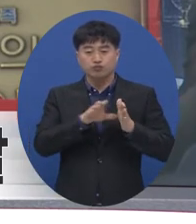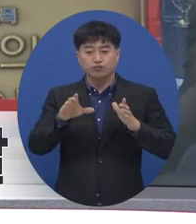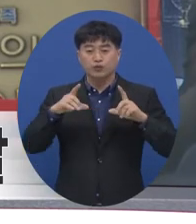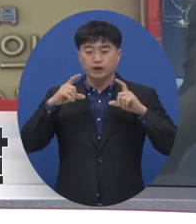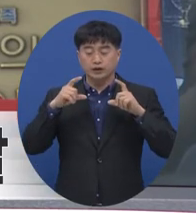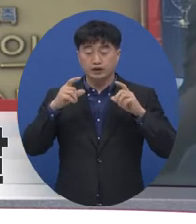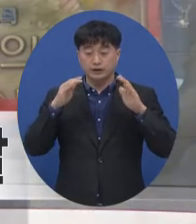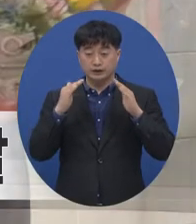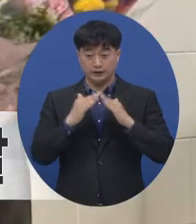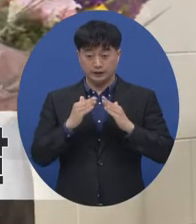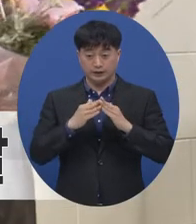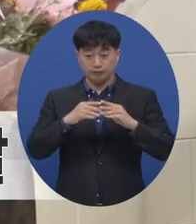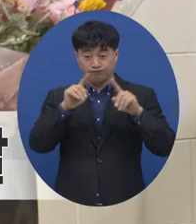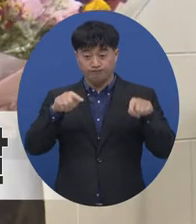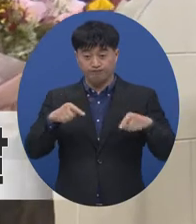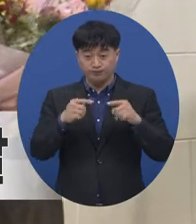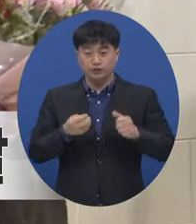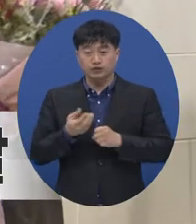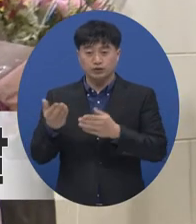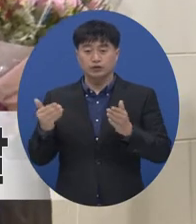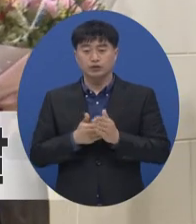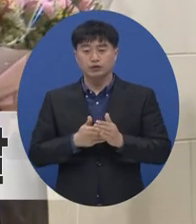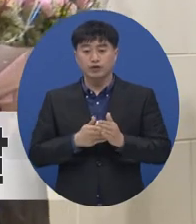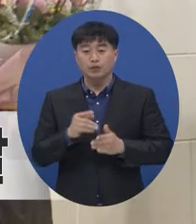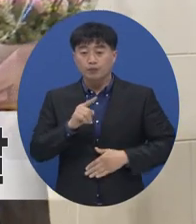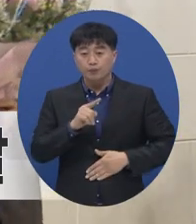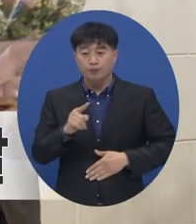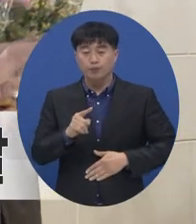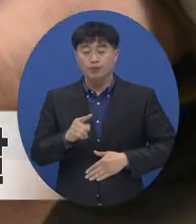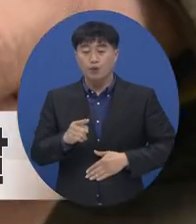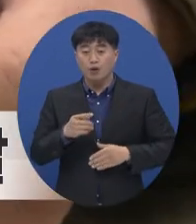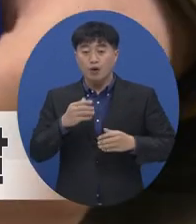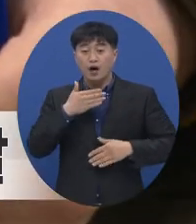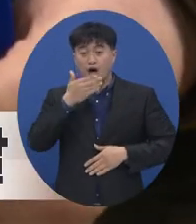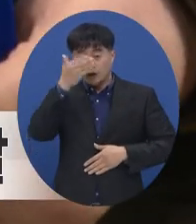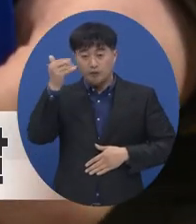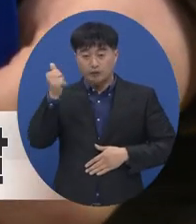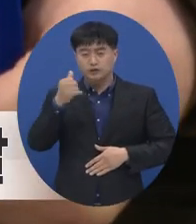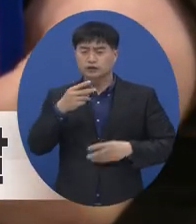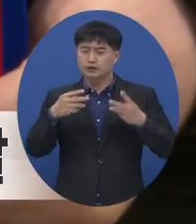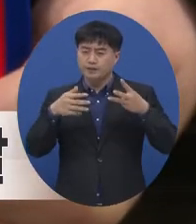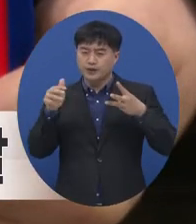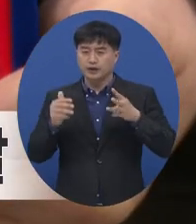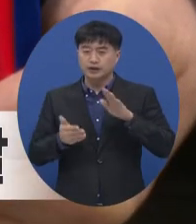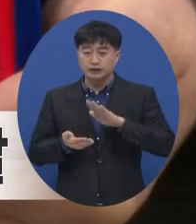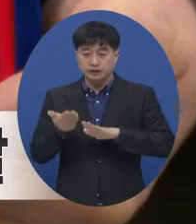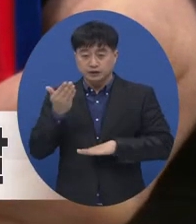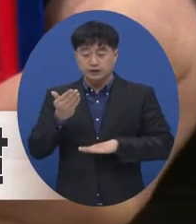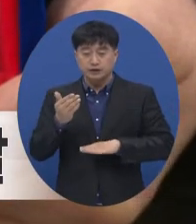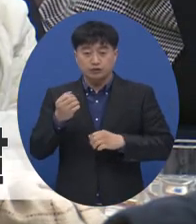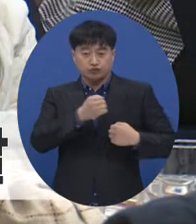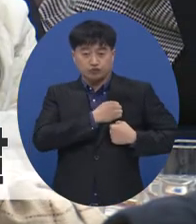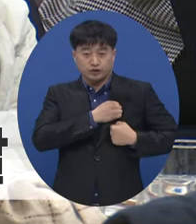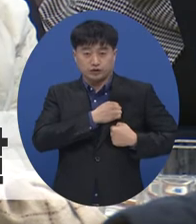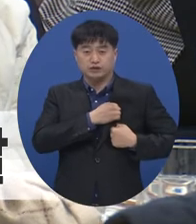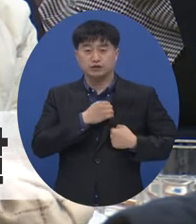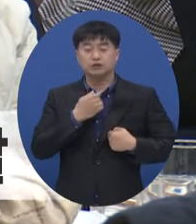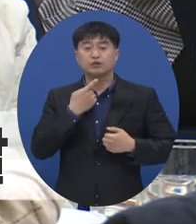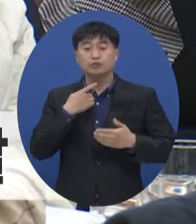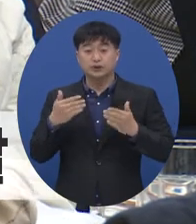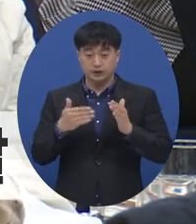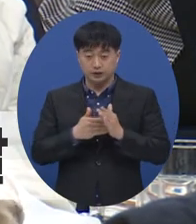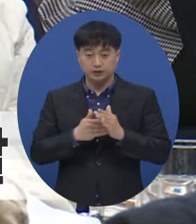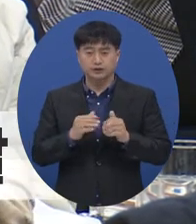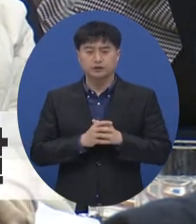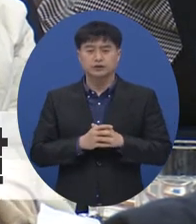선 달했습니다 병역명문가란 조부 때부터 3대 이상이 모두 현역 복무를 성실히 마침 감을 이르는 말로